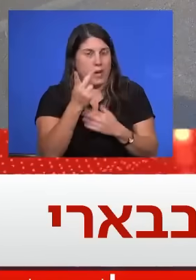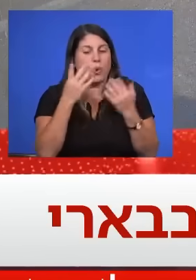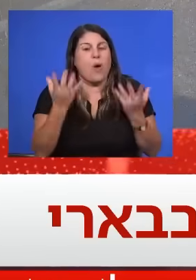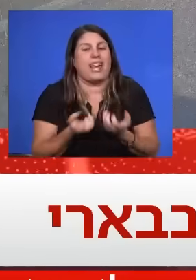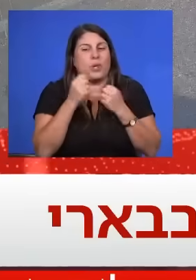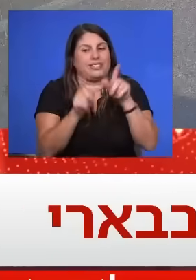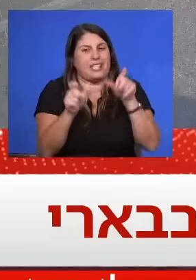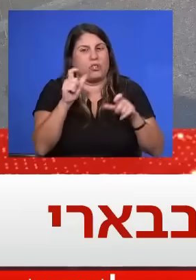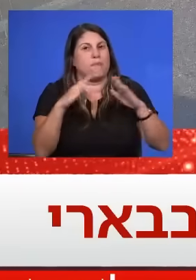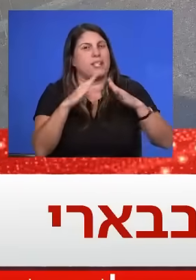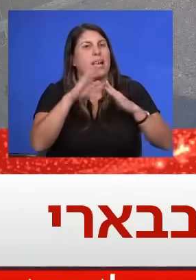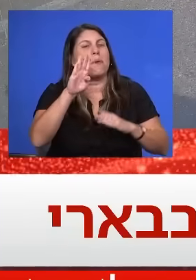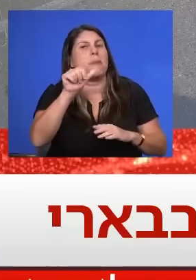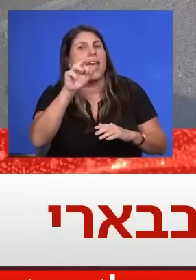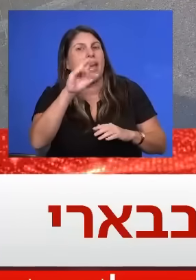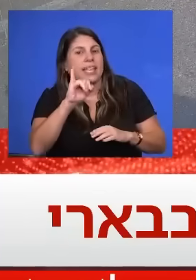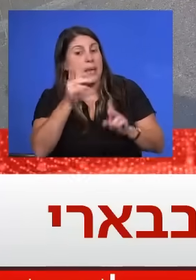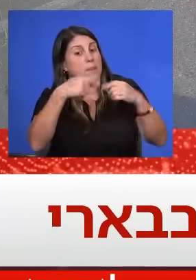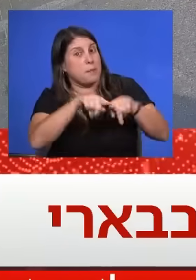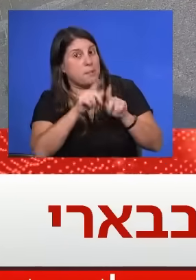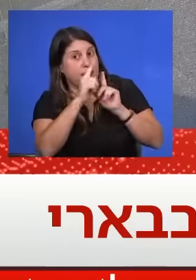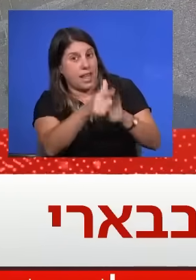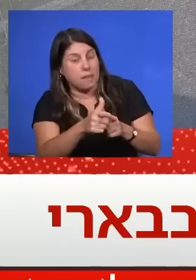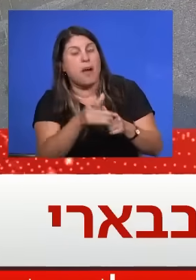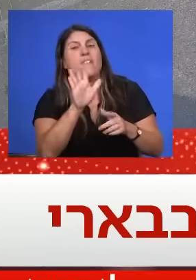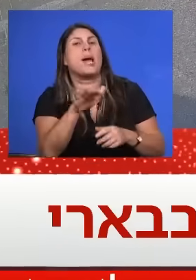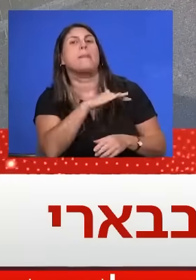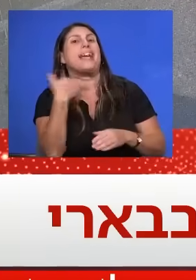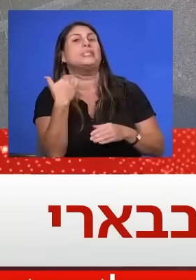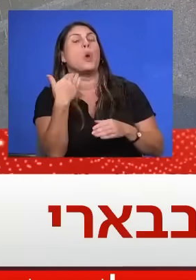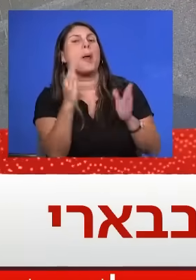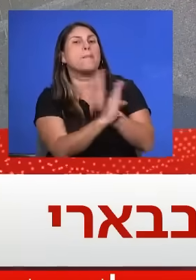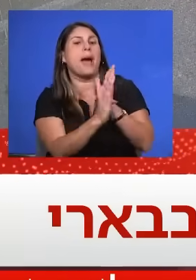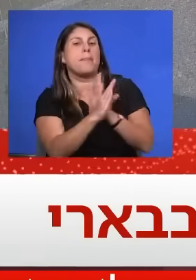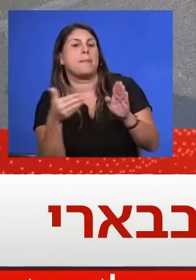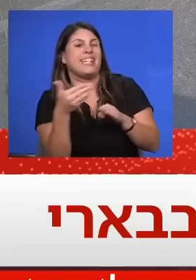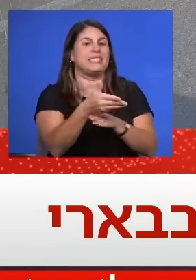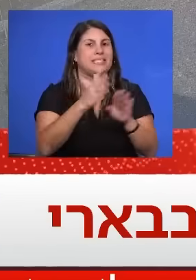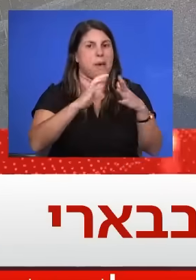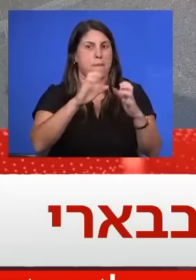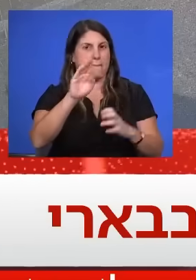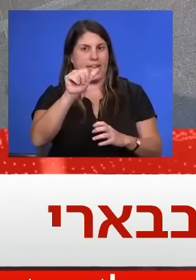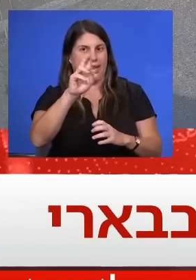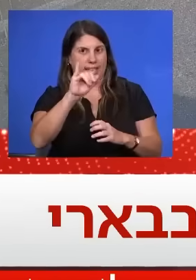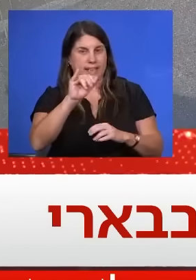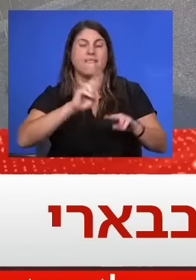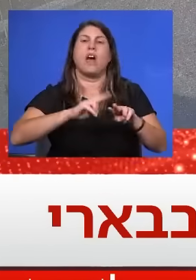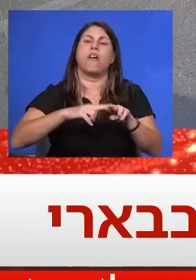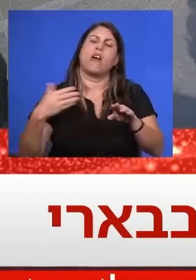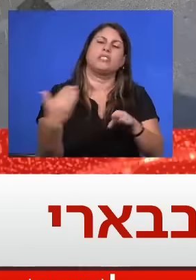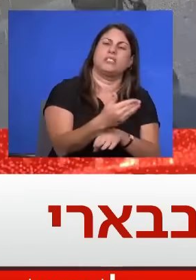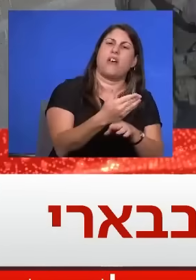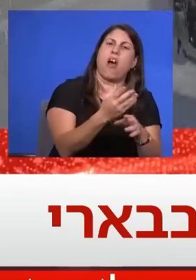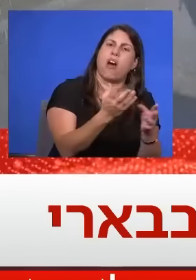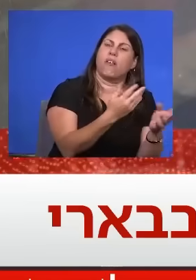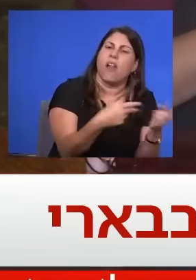כדי הלחימה, חיסול חוליית המחבלים בכניסה לבערי, ואז כניסה כדי להוציא את התושבים. אלה הם